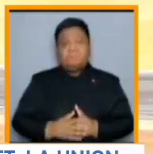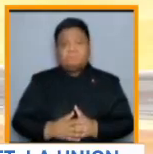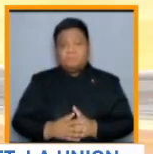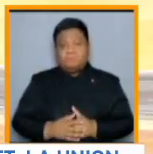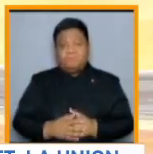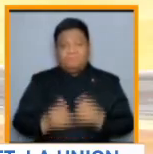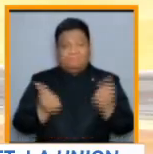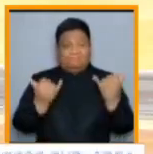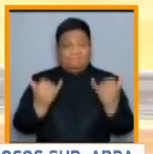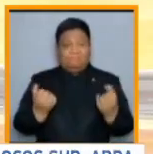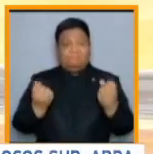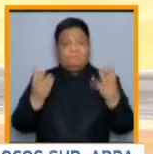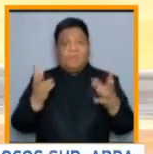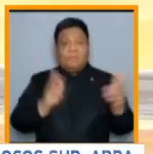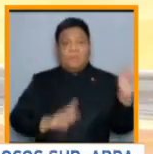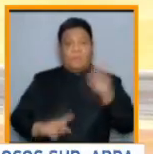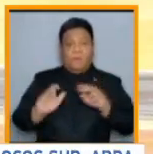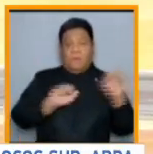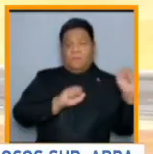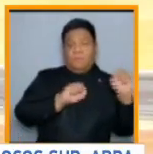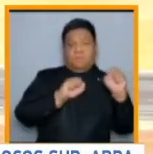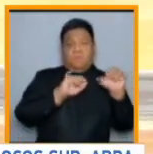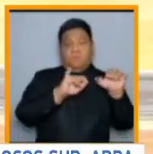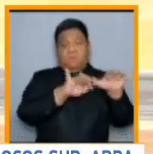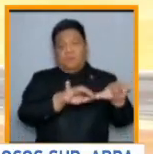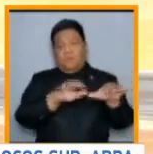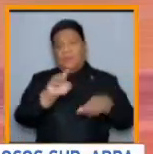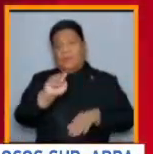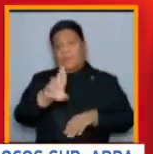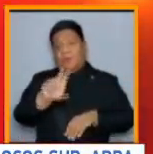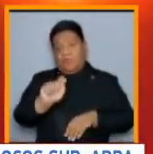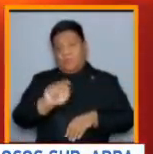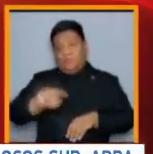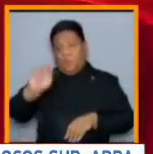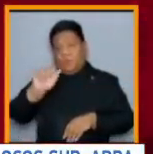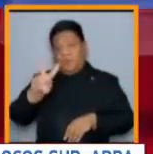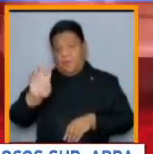MRT North Avenue Station. Nagbabalik live si James Agustin.